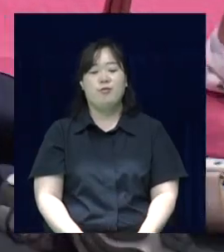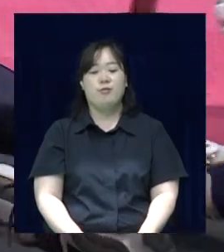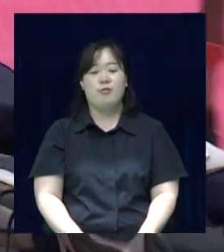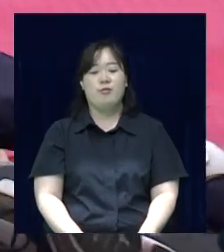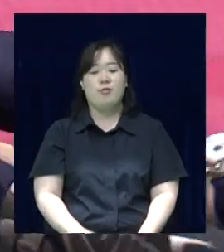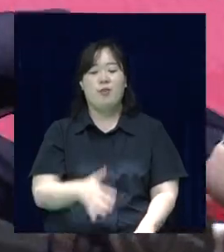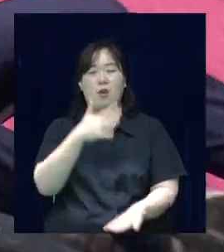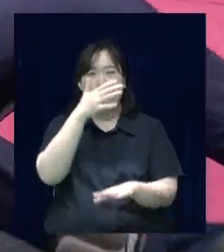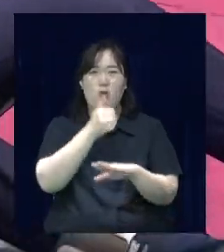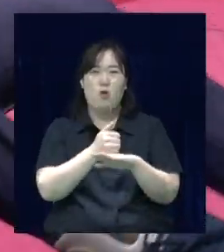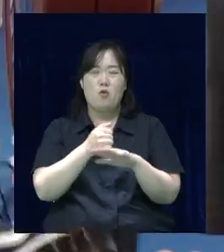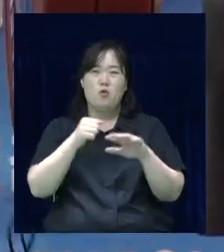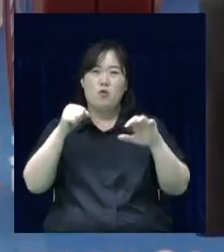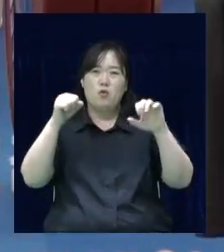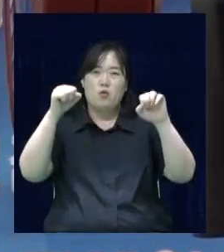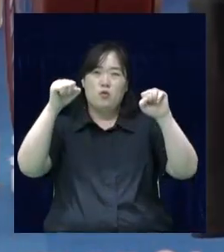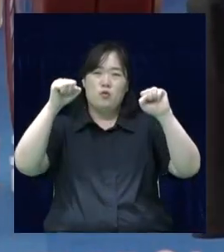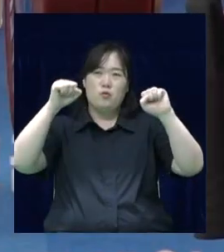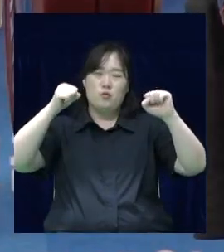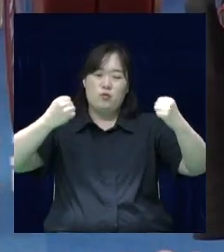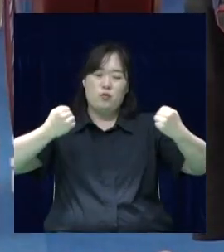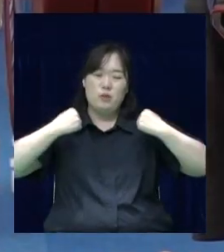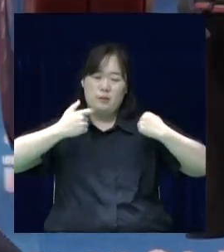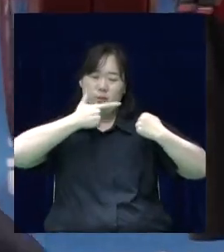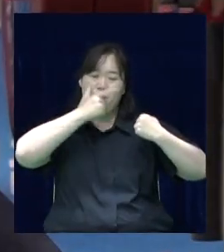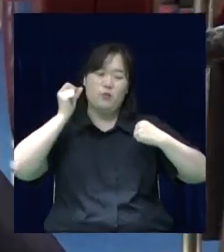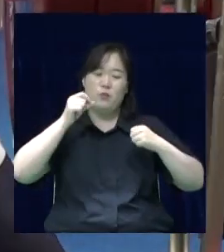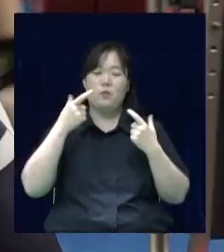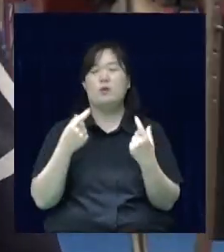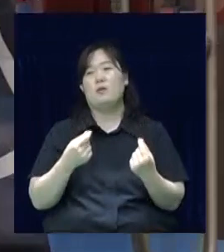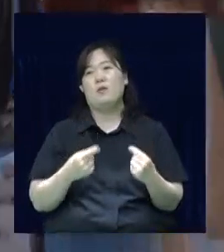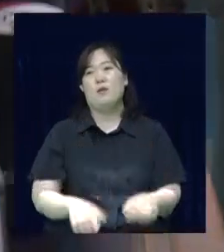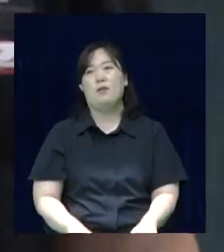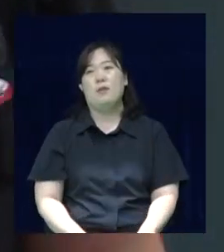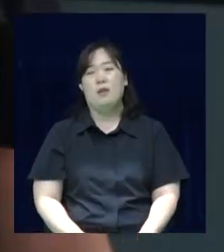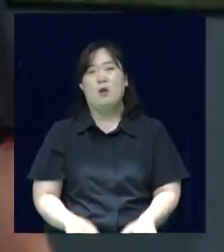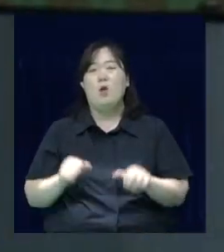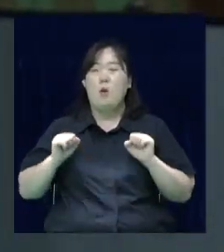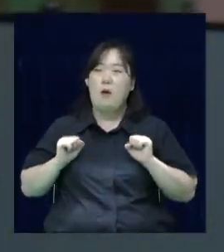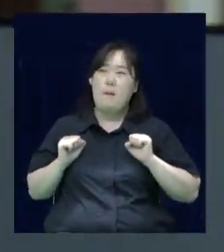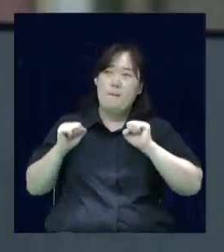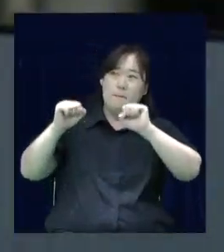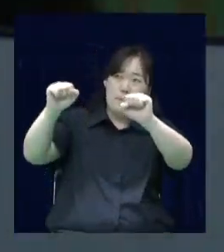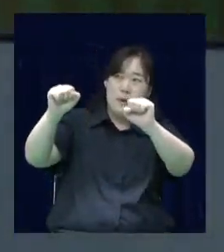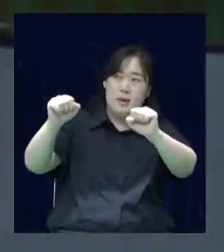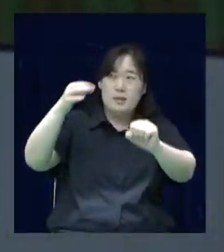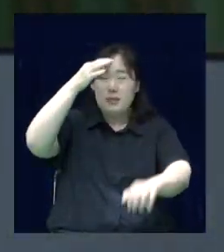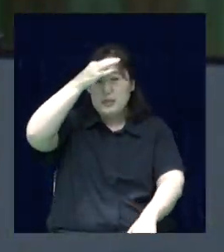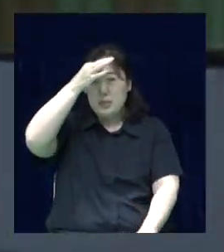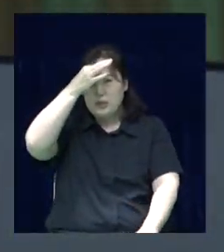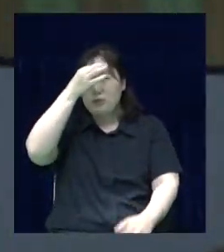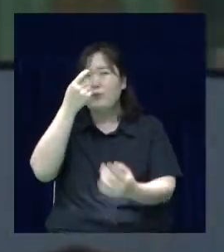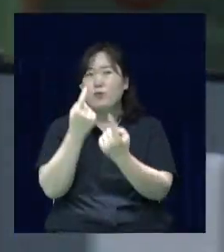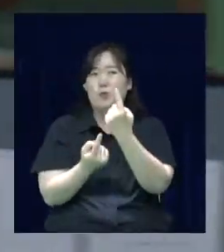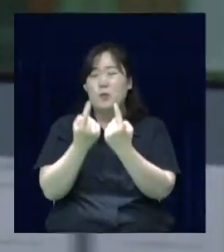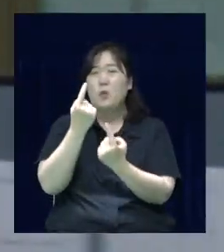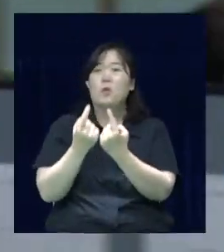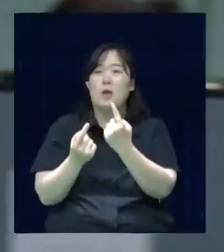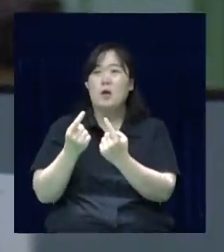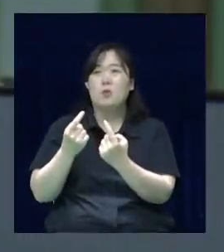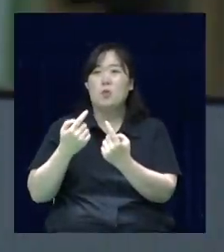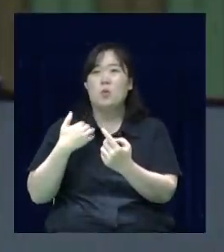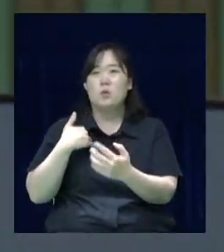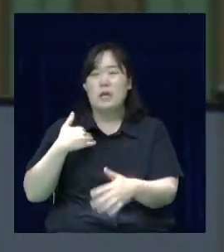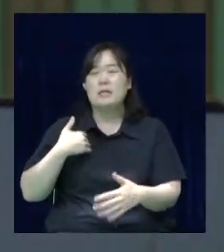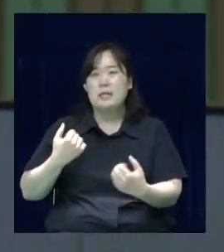드는 힘에서 많이 좀 부족했던 모습이었었네요. 또. 예, 지금 웨이트리프팅은 사실은 기술적인 측면보다 네. 근력적인 부분이 더